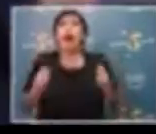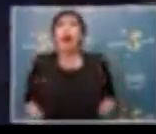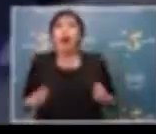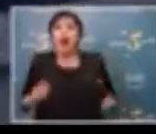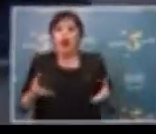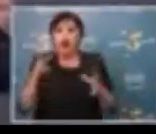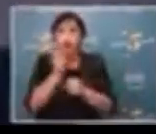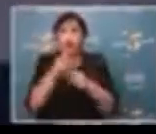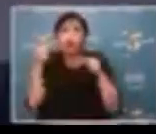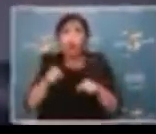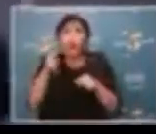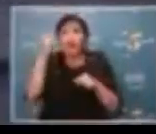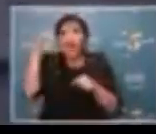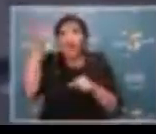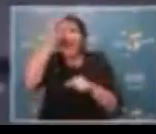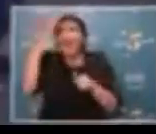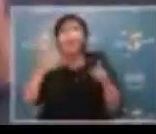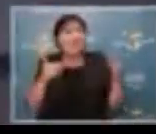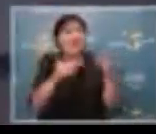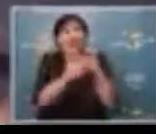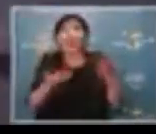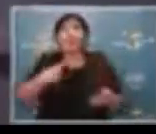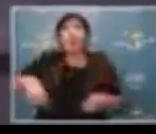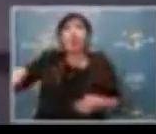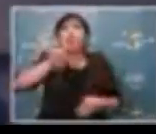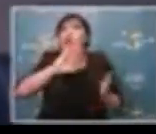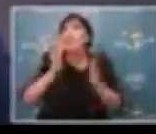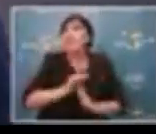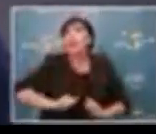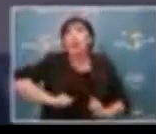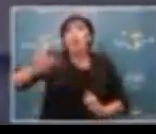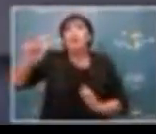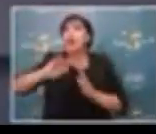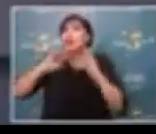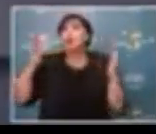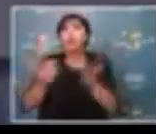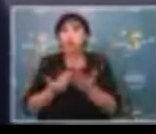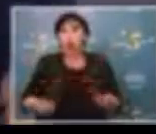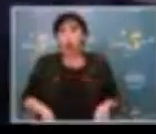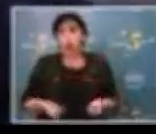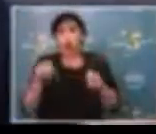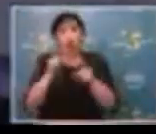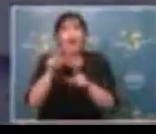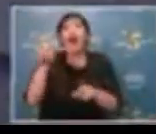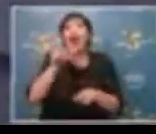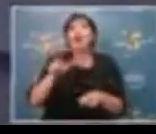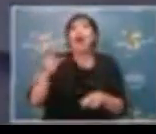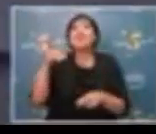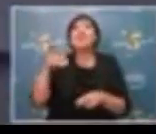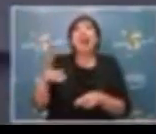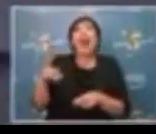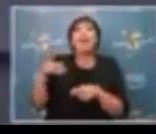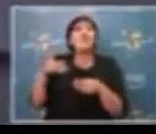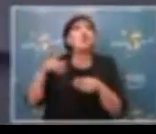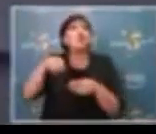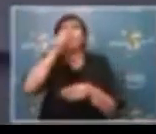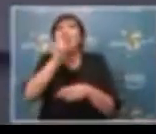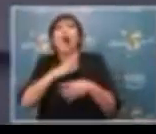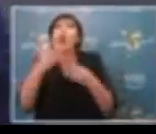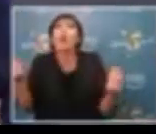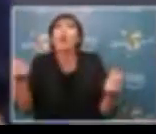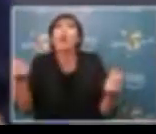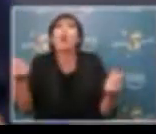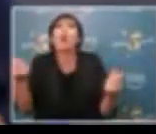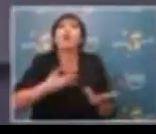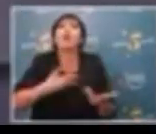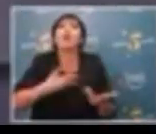forma, creatività e reddito, diventiamo i primi nel mondo. E quanti Leonardo da Vinci ci sono in Italia?